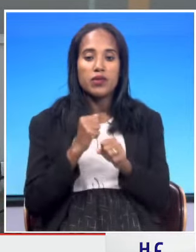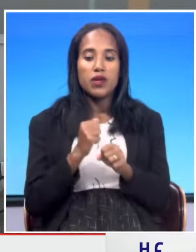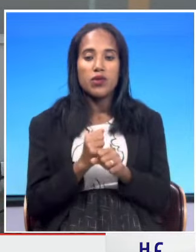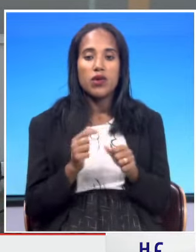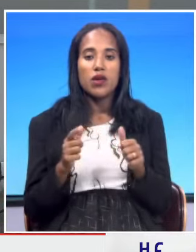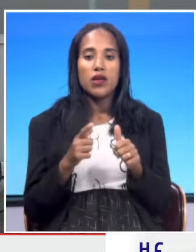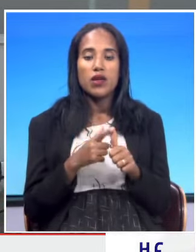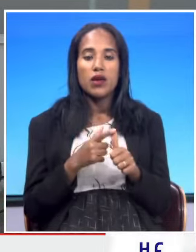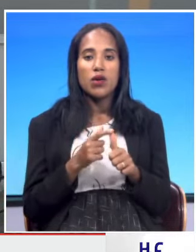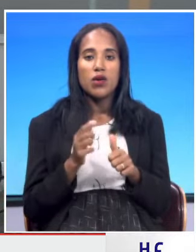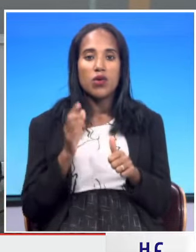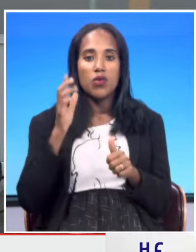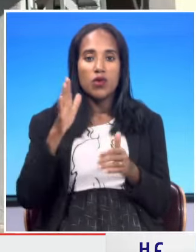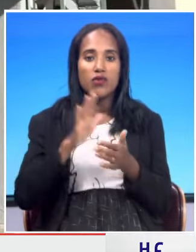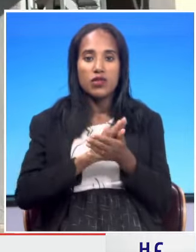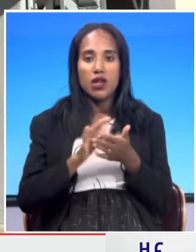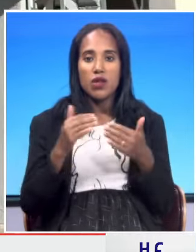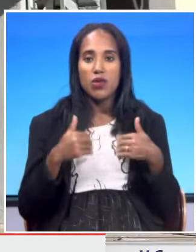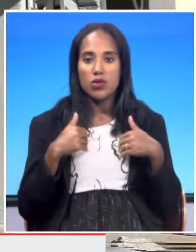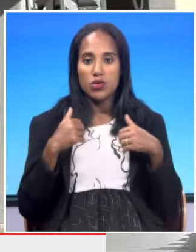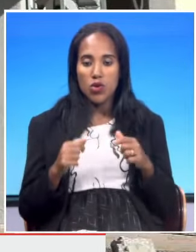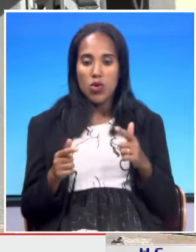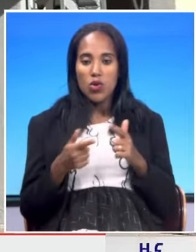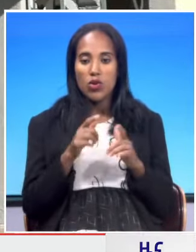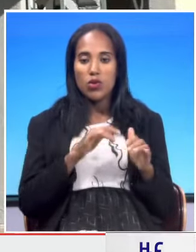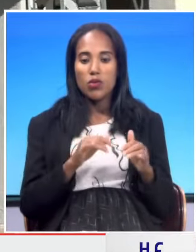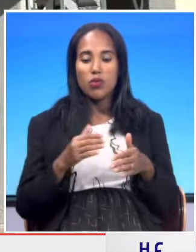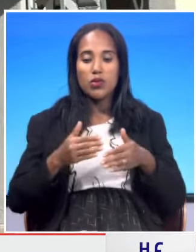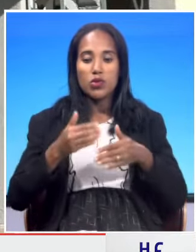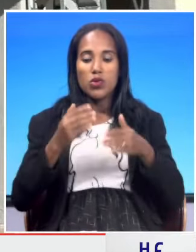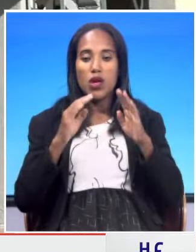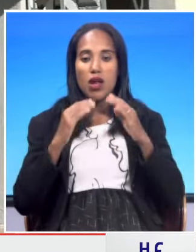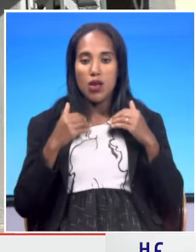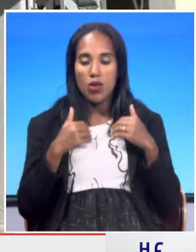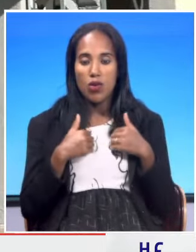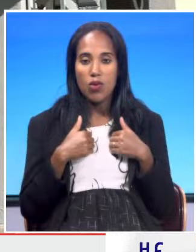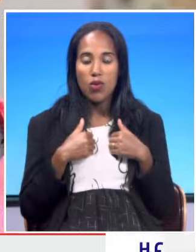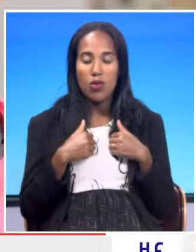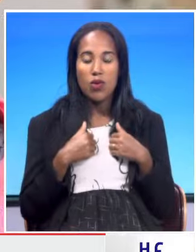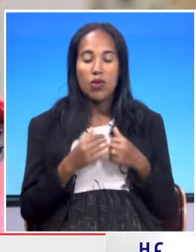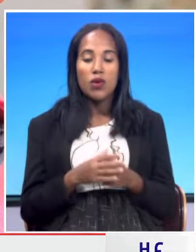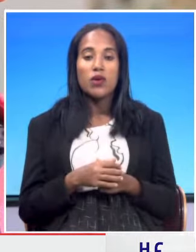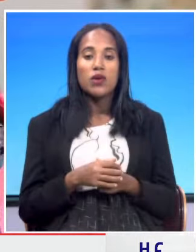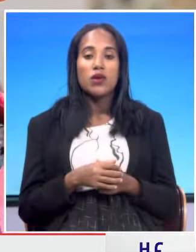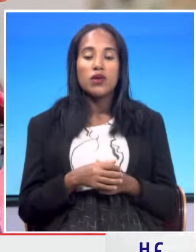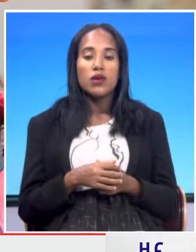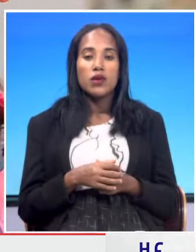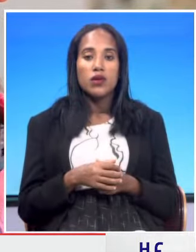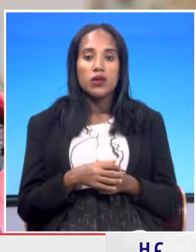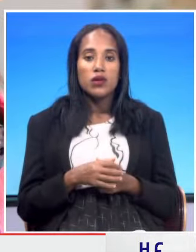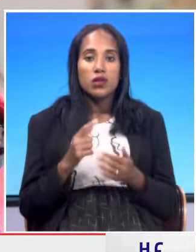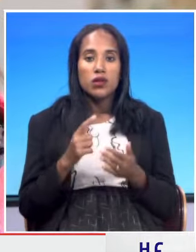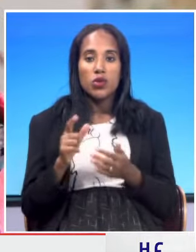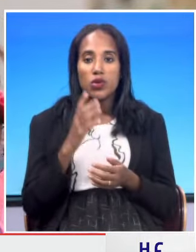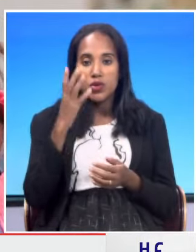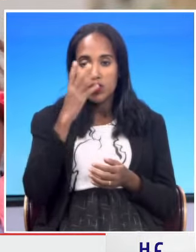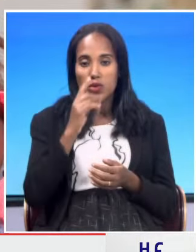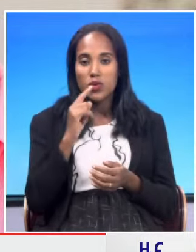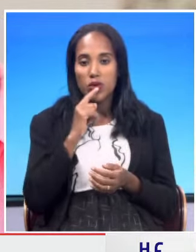አንደኛ የወለሎች ጽዳት ሊኖራቸው ይችላል፣ ሁለተኛ ደግሞ መስኮት ምናምን አለው እና እንደዚህ ተወየ ቢሆን የተሻለ